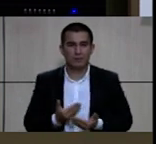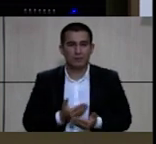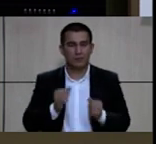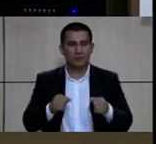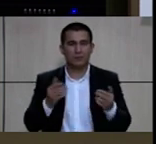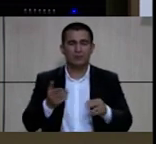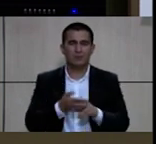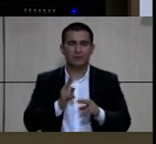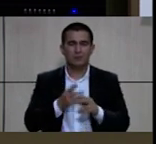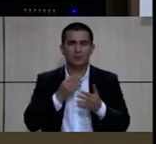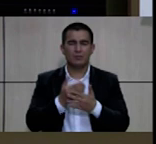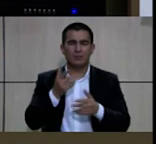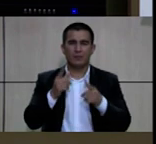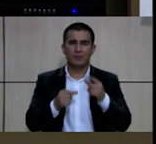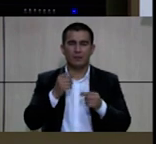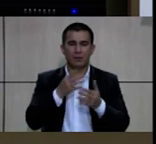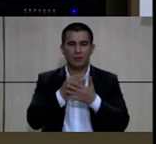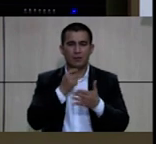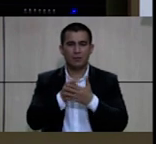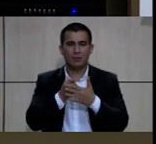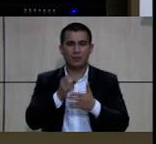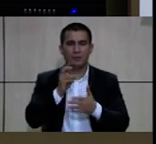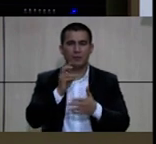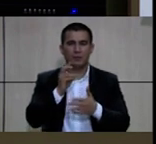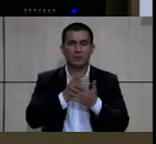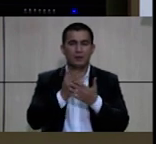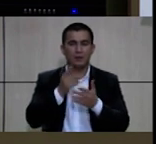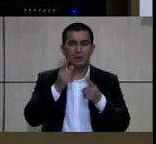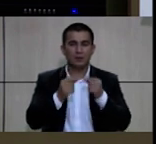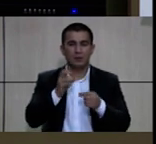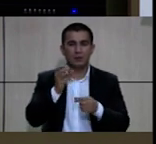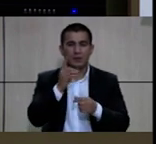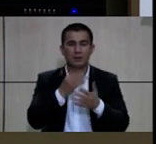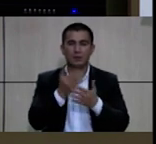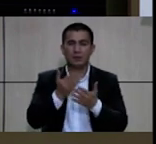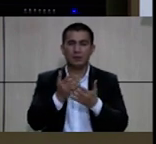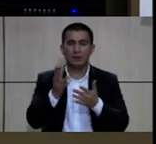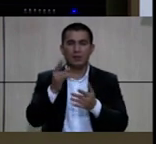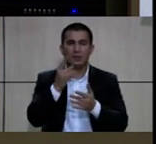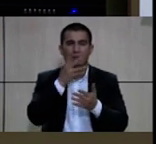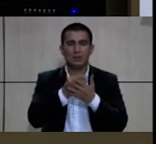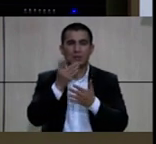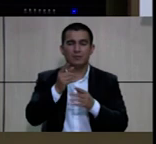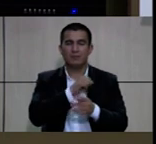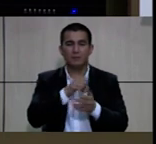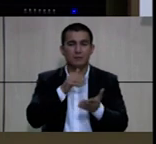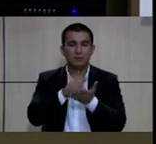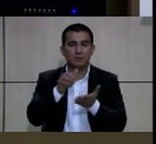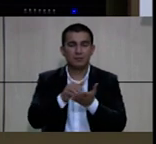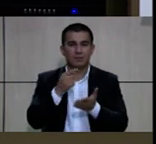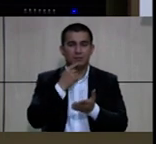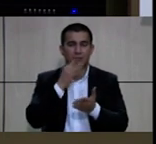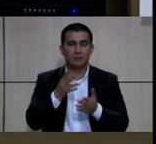ostida sut bezlari sizib oqib turadi. O'sha sut bezlarini bolalari yalab